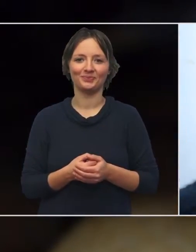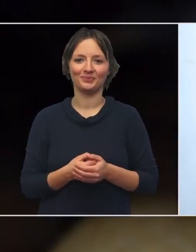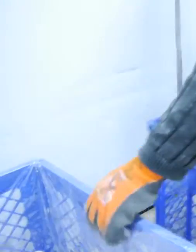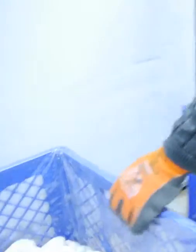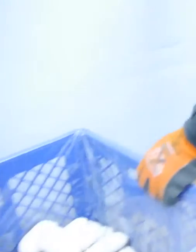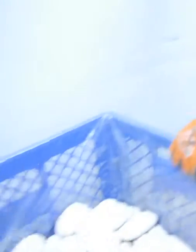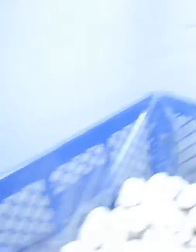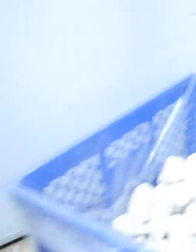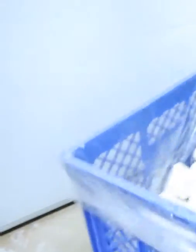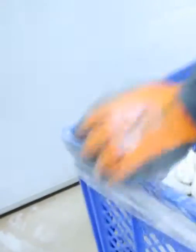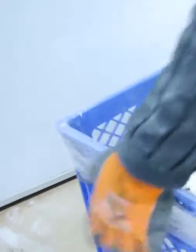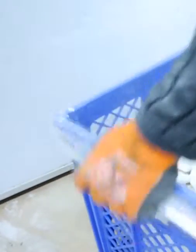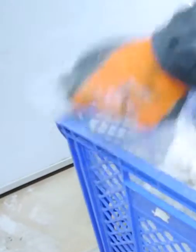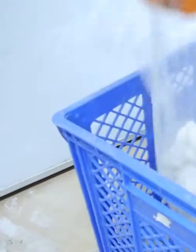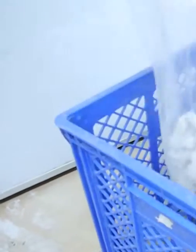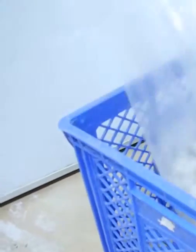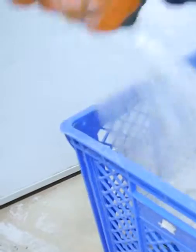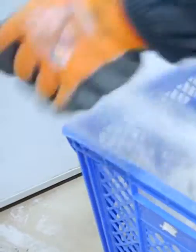sliši.